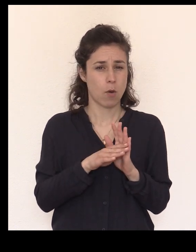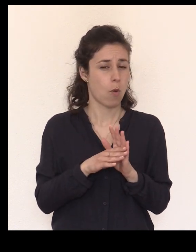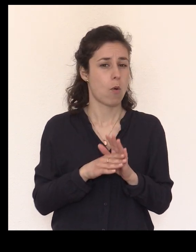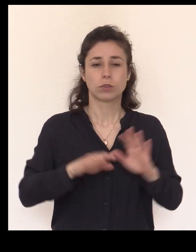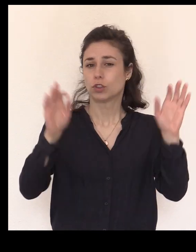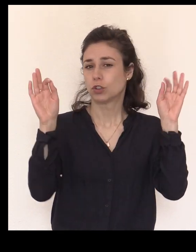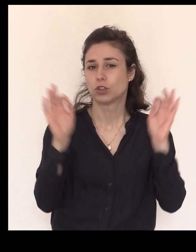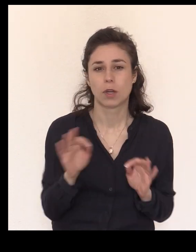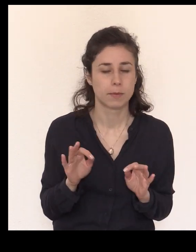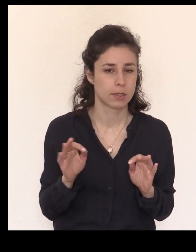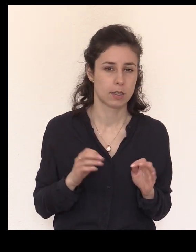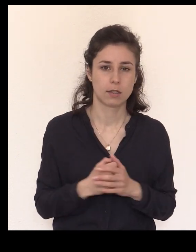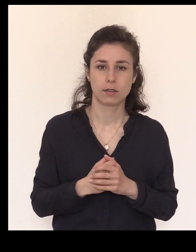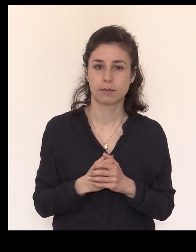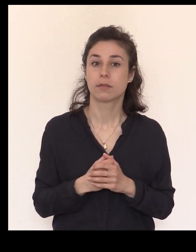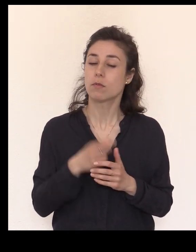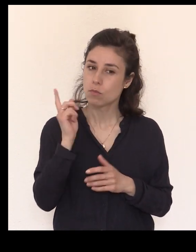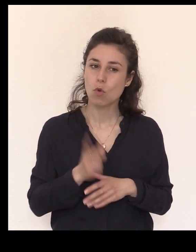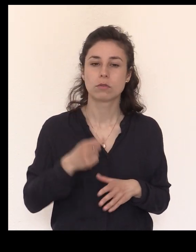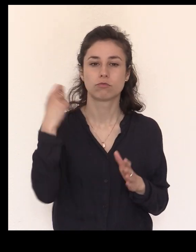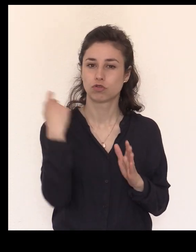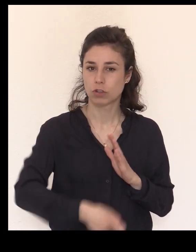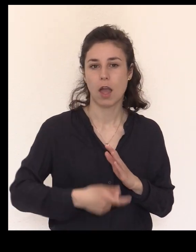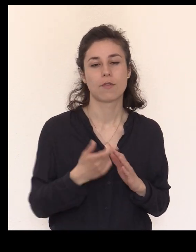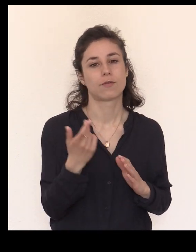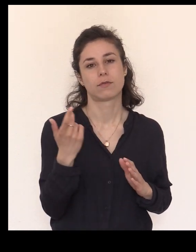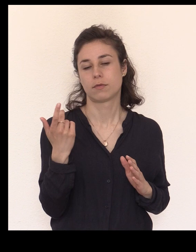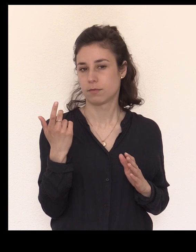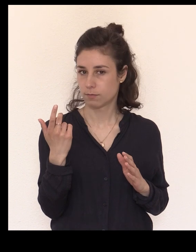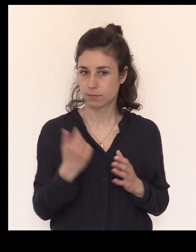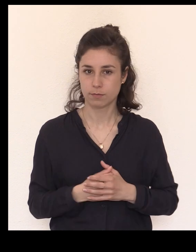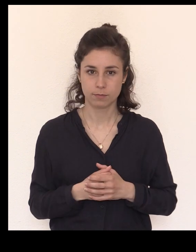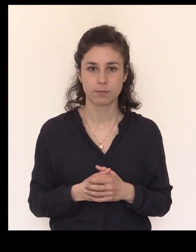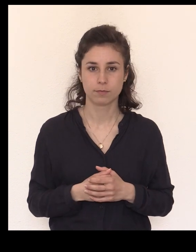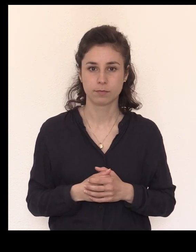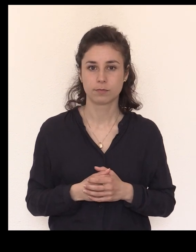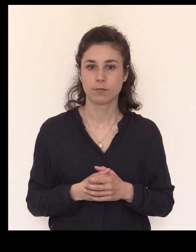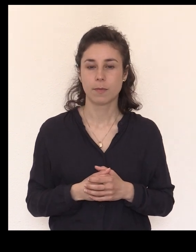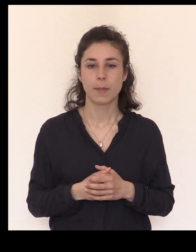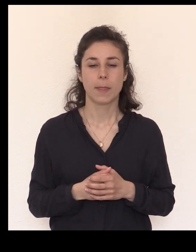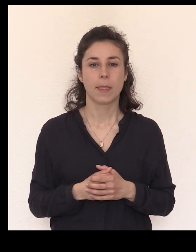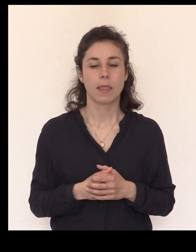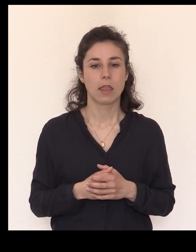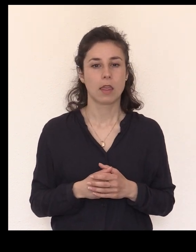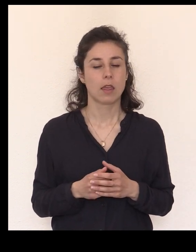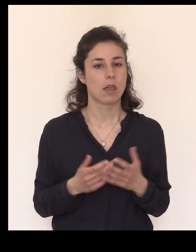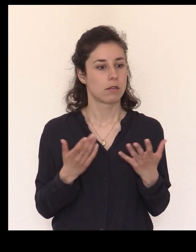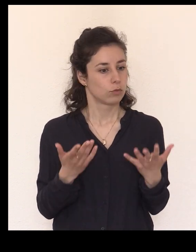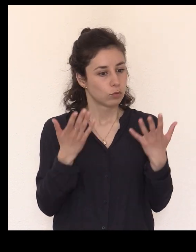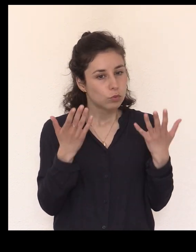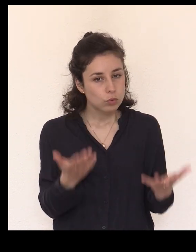härtesten Form und der härtesten Art, die sanktioniert werden müsste mit dem härtesten Schwert, was man hat. Weil